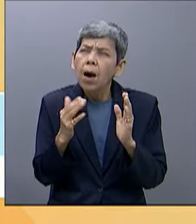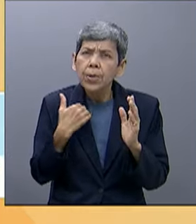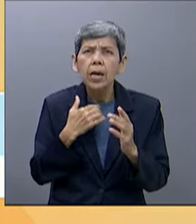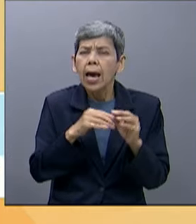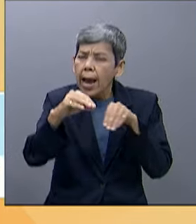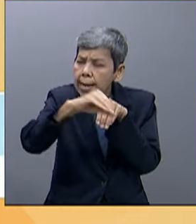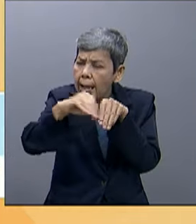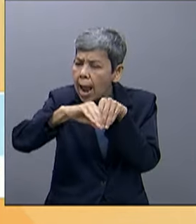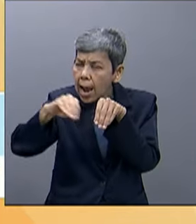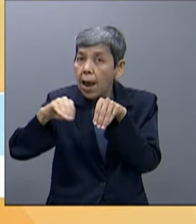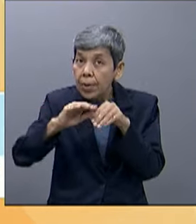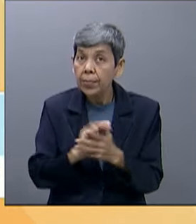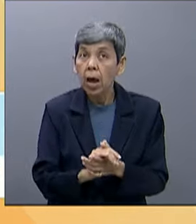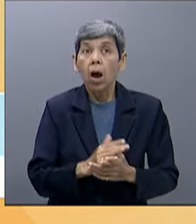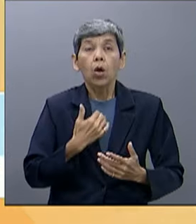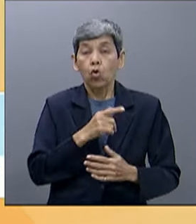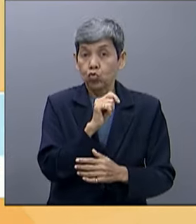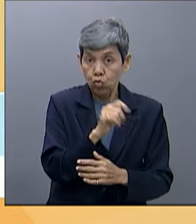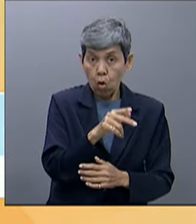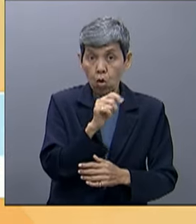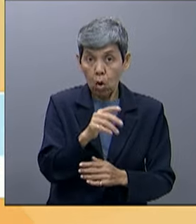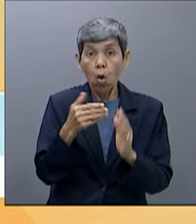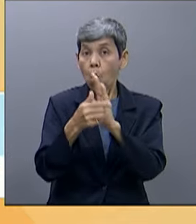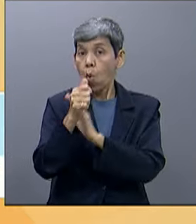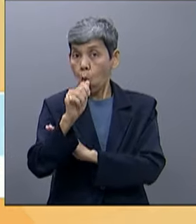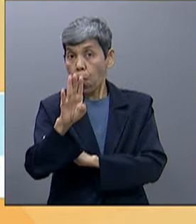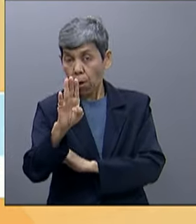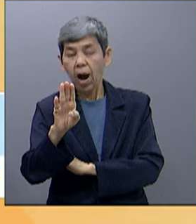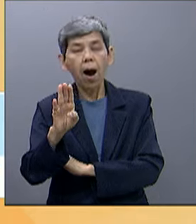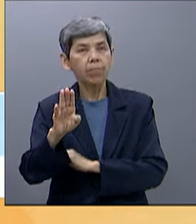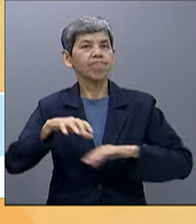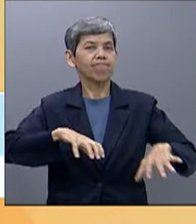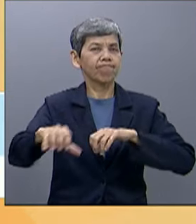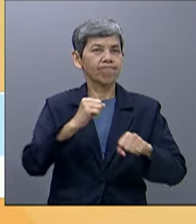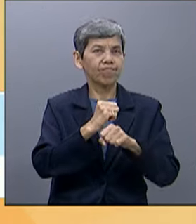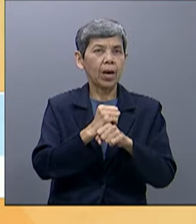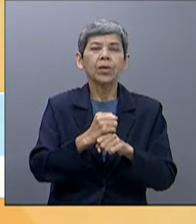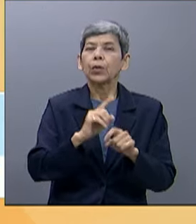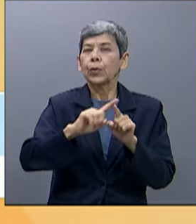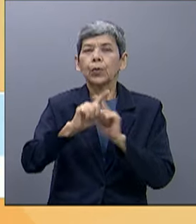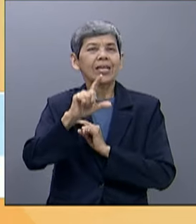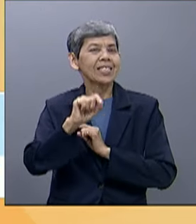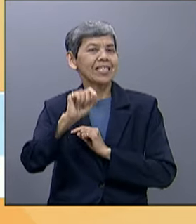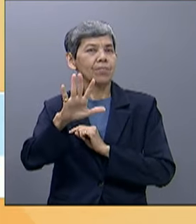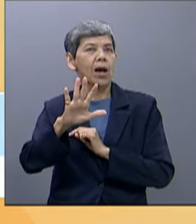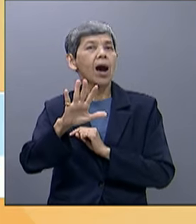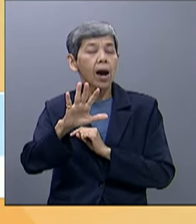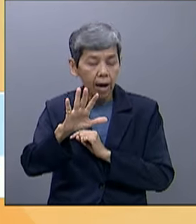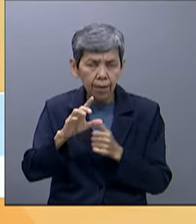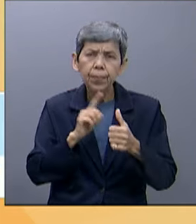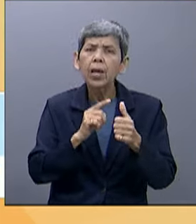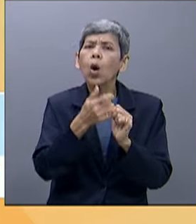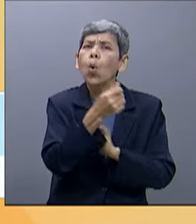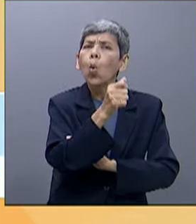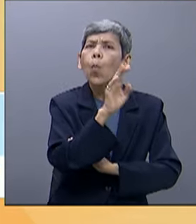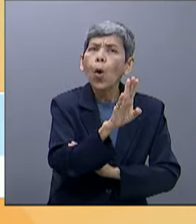ใกล้เคียงนะคะในเพจของทรท.สำนักงานอุบลราชธานีค่ะเราจัดเตรียมเส้นทาง25เส้นทางหลักนะคะไม่ว่าจะเป็นอุบลราช